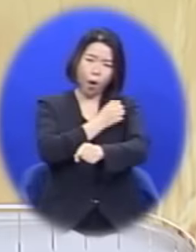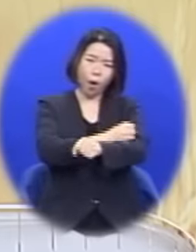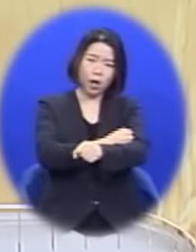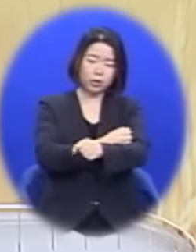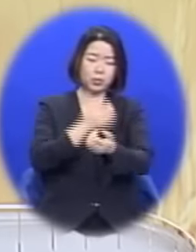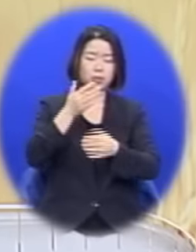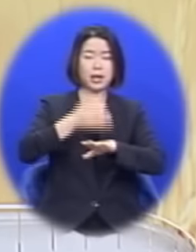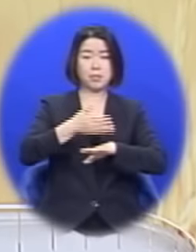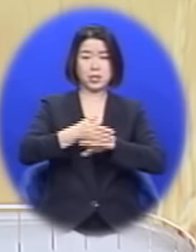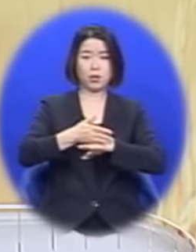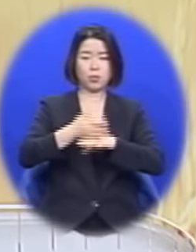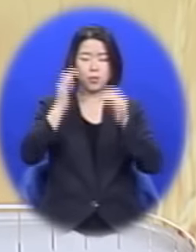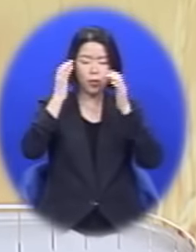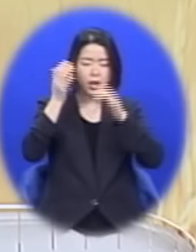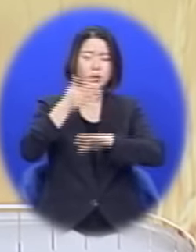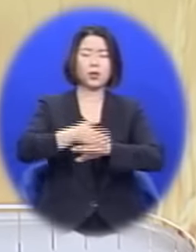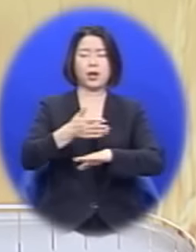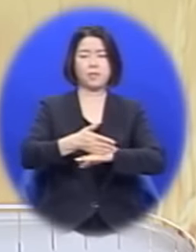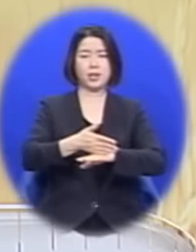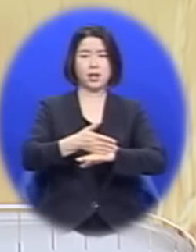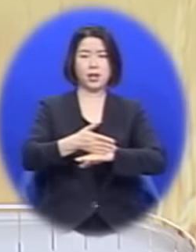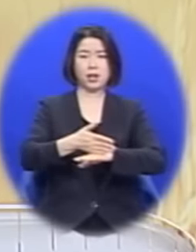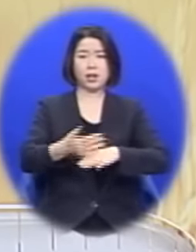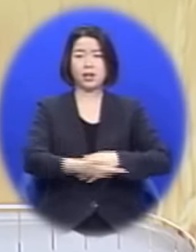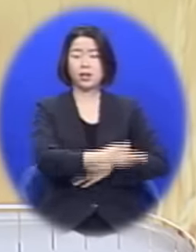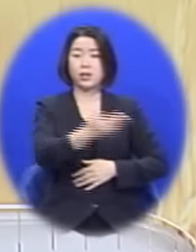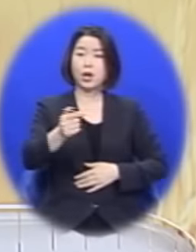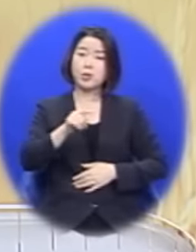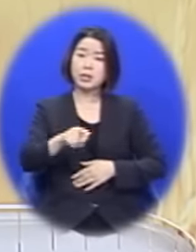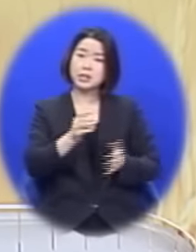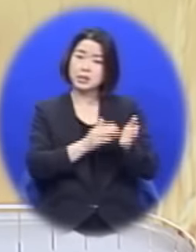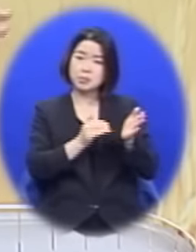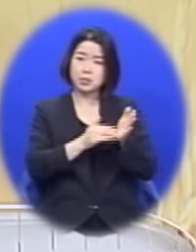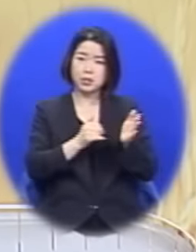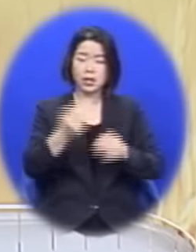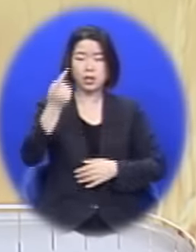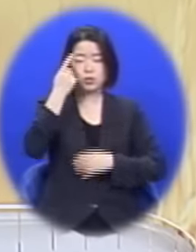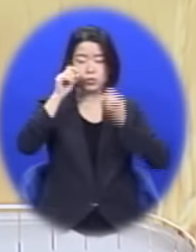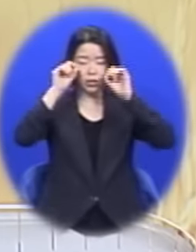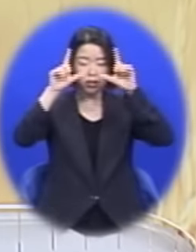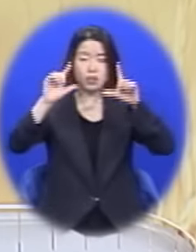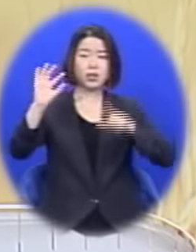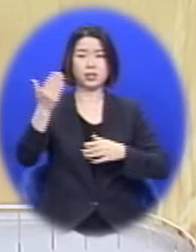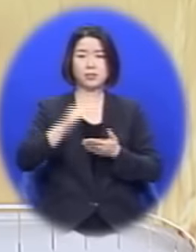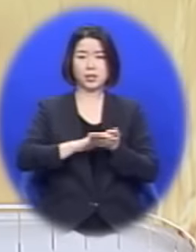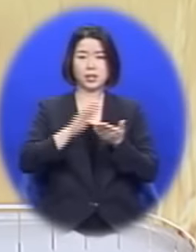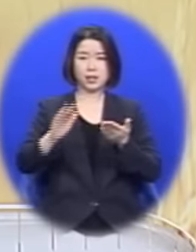고난도 감사해요. 여러분이 그 비밀이 눈이 뜨야 돼요.